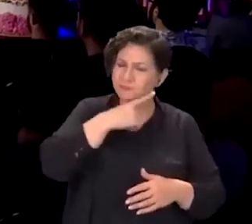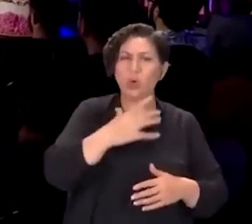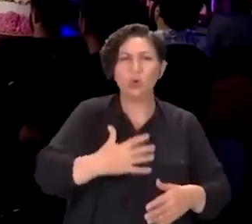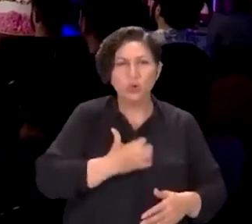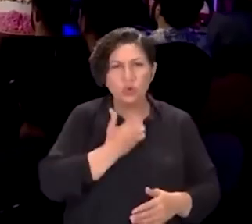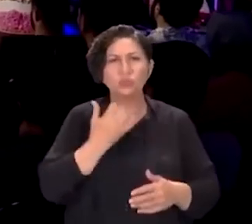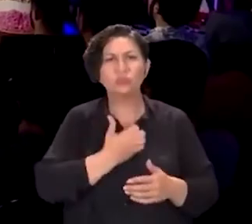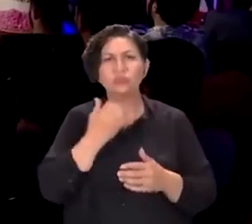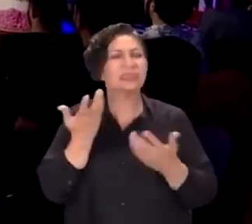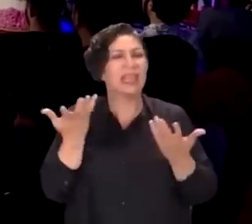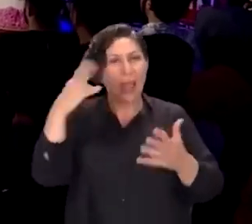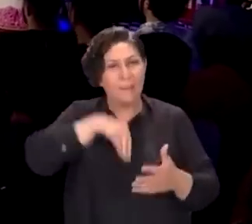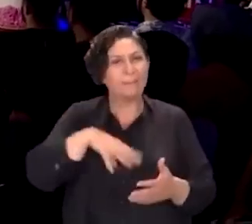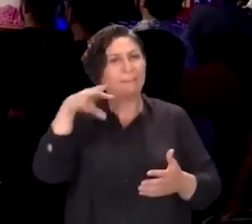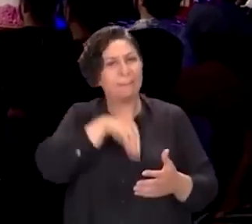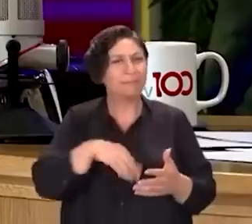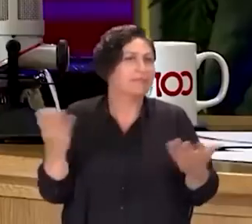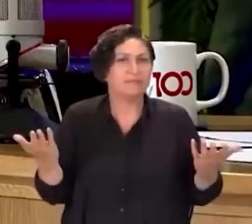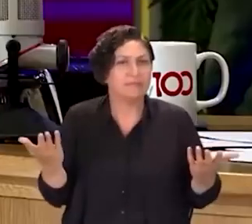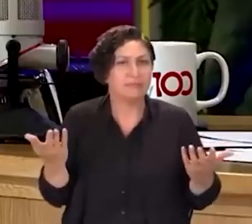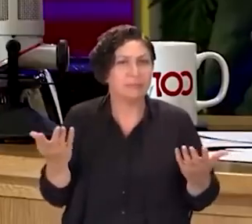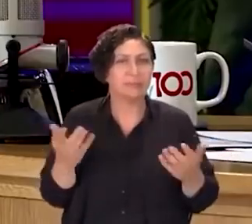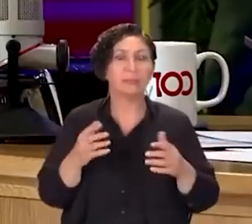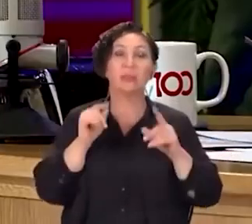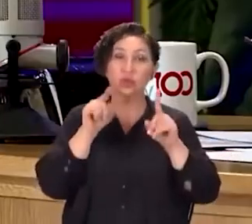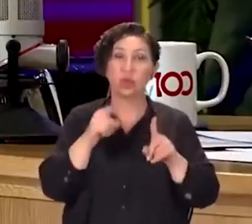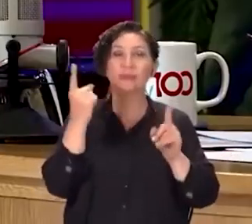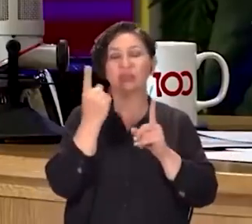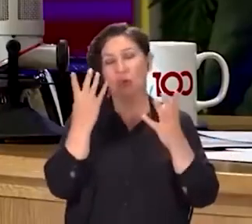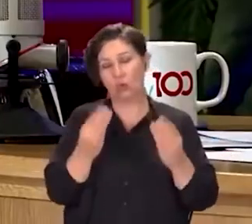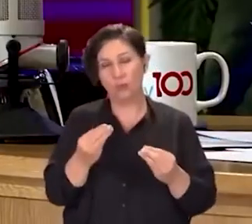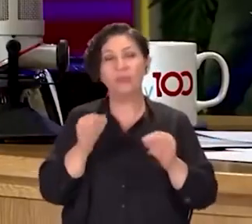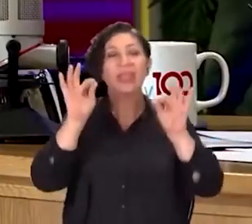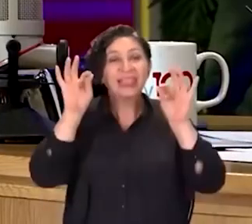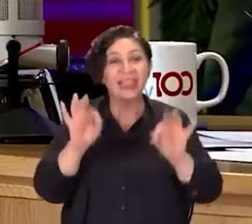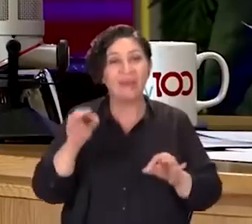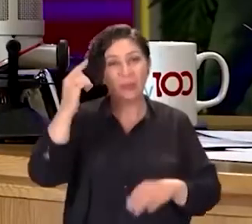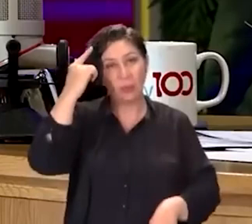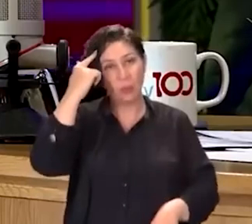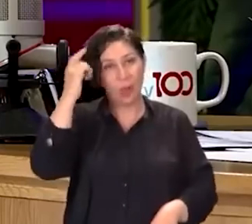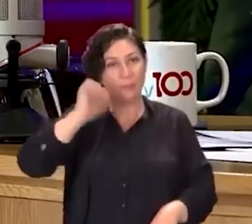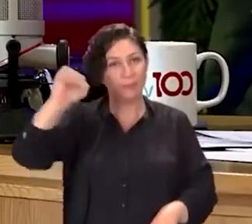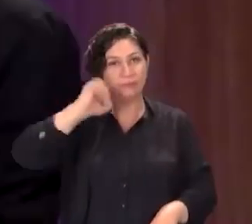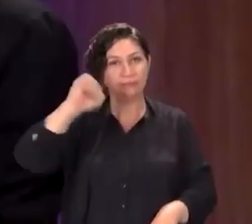üzdüm, sıkıntıyı içime evet. attım? Evet. Şöyle bir şey oldu. Sürekli buram